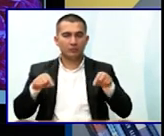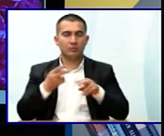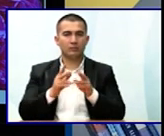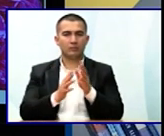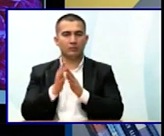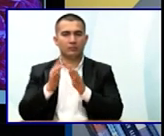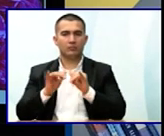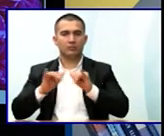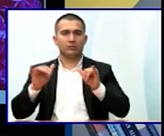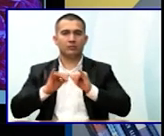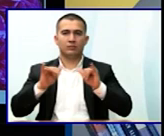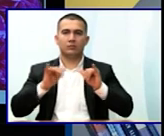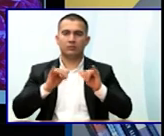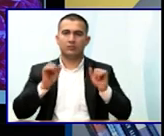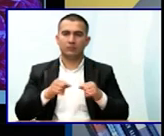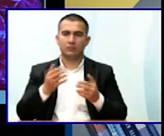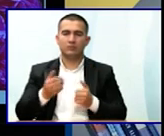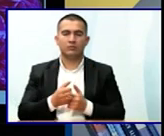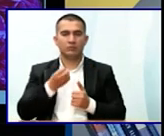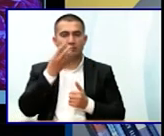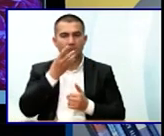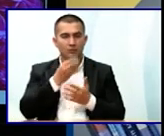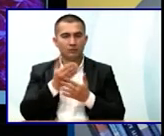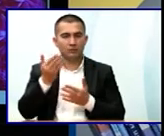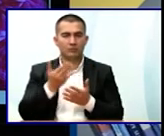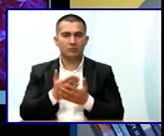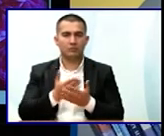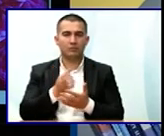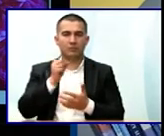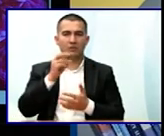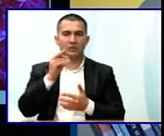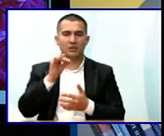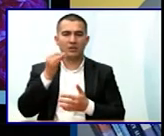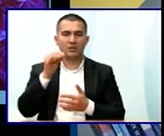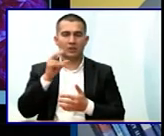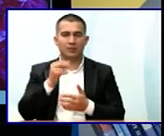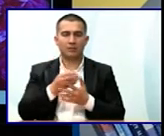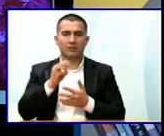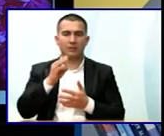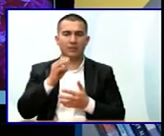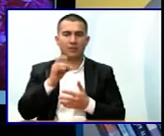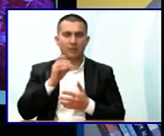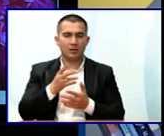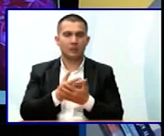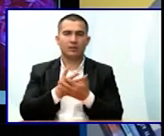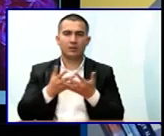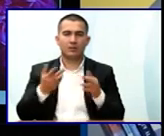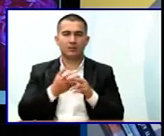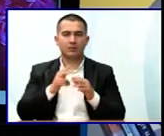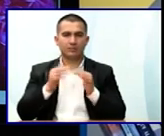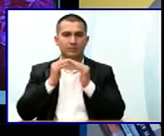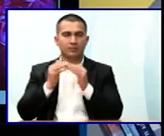qoraqat, malina, atirgul, jida, terak hamda